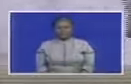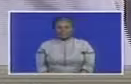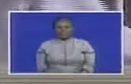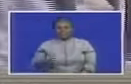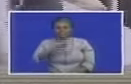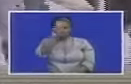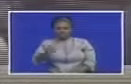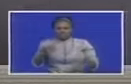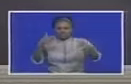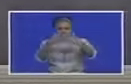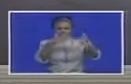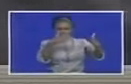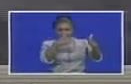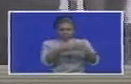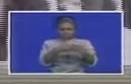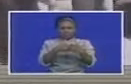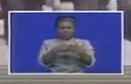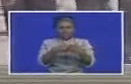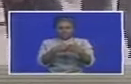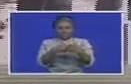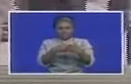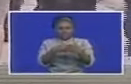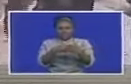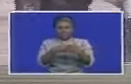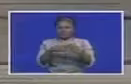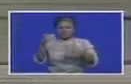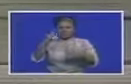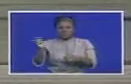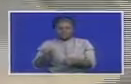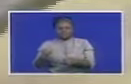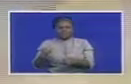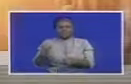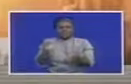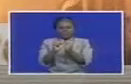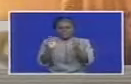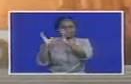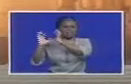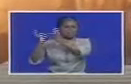Swada kupiga marufuku vaji mini sketi waandaliwa kabla kuidhinishwa na bunge la kaunti ya Kilifi.